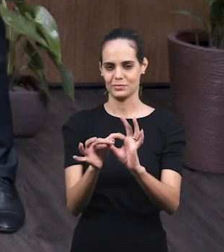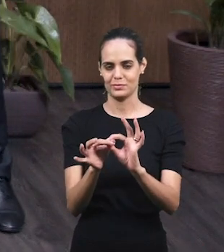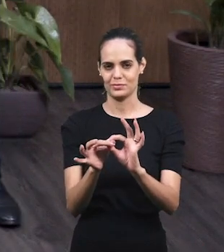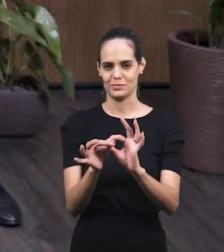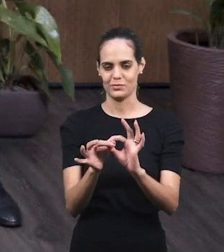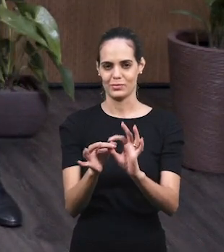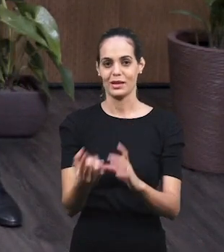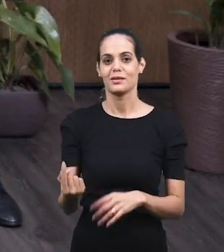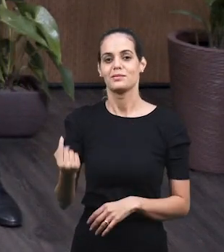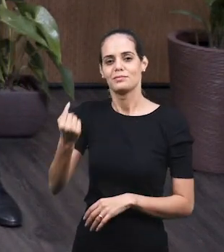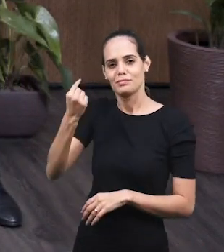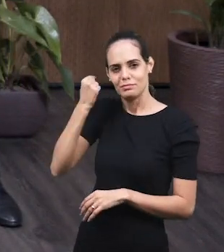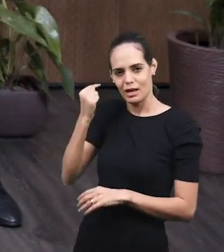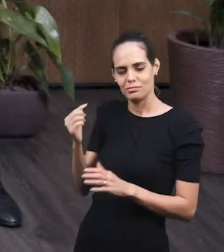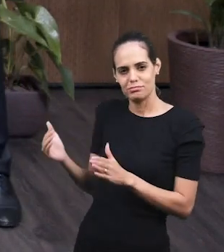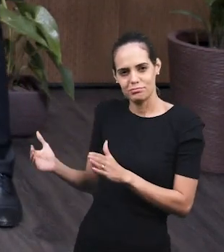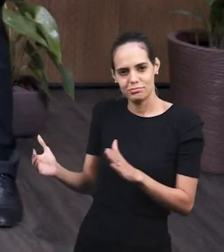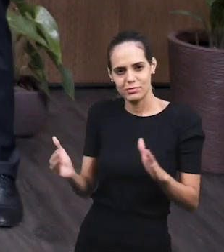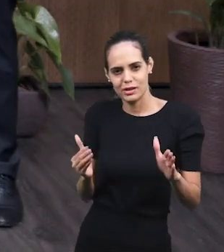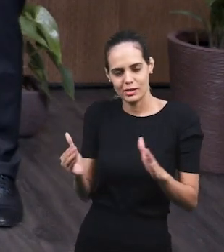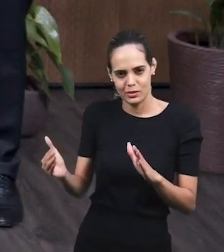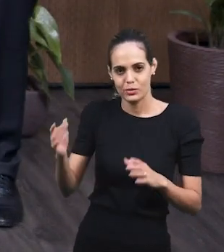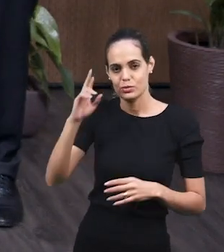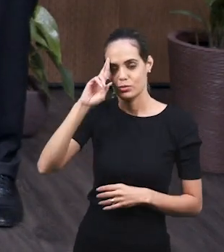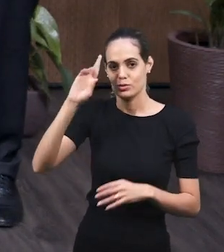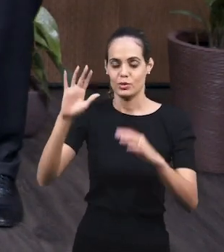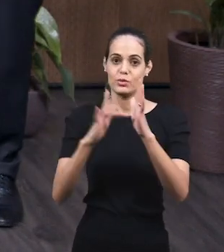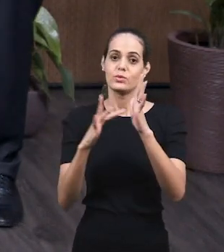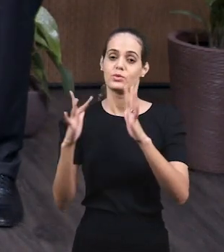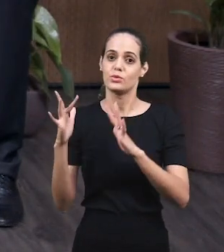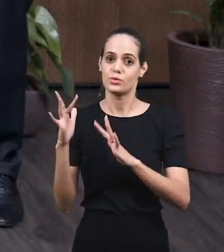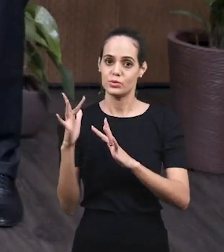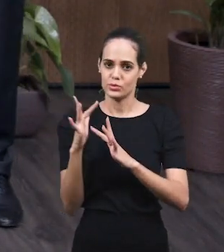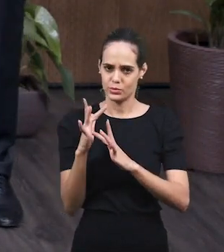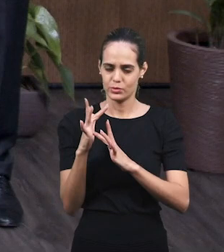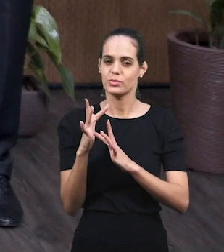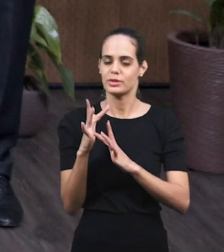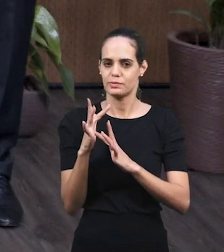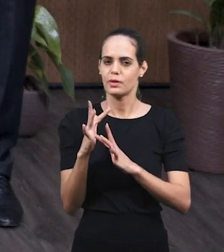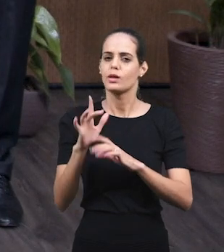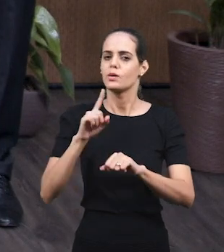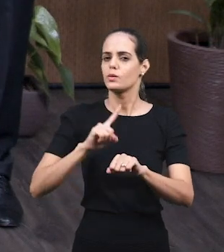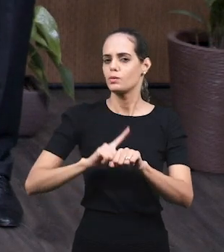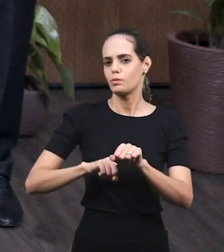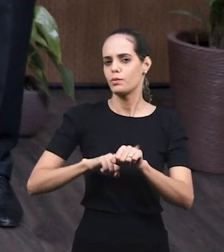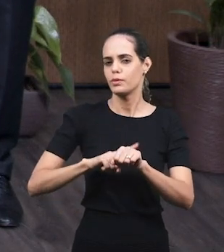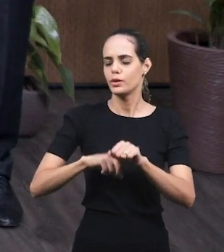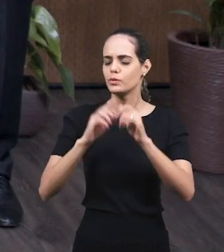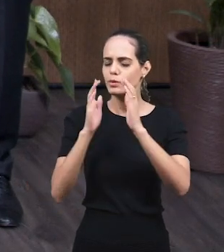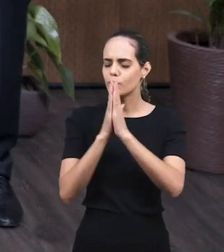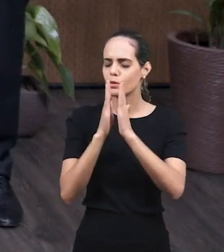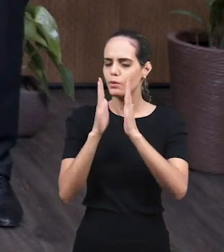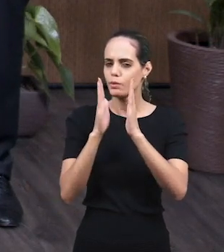en vérité, on va revenir ici un petit peu dans le temps, le Seigneur Jésus,